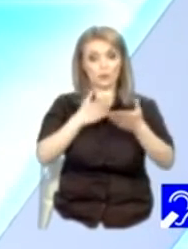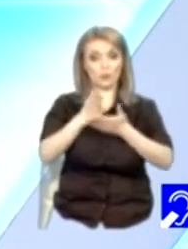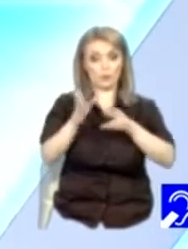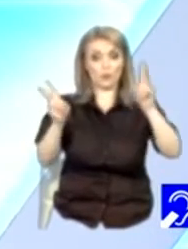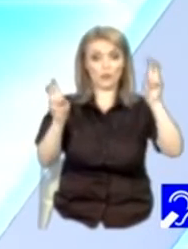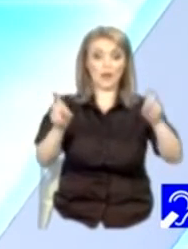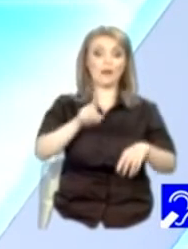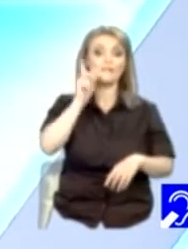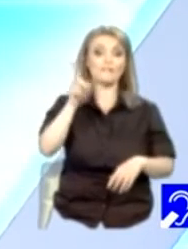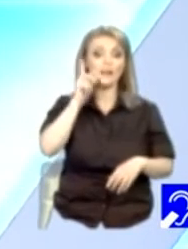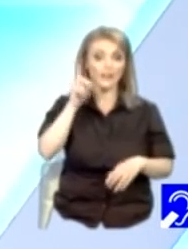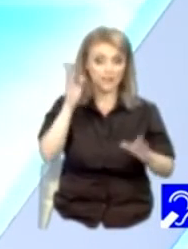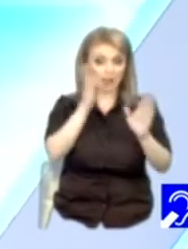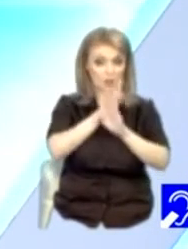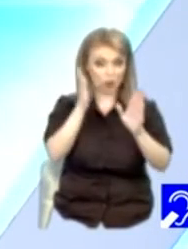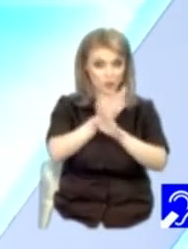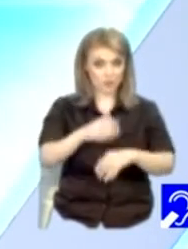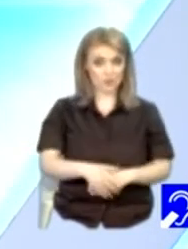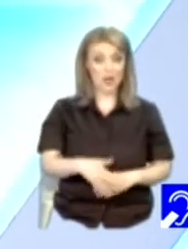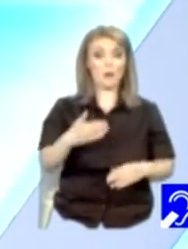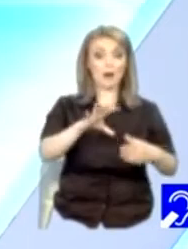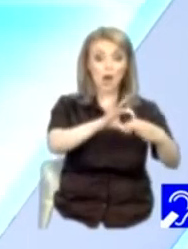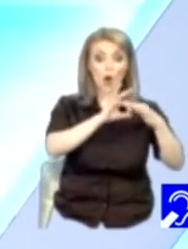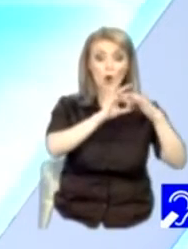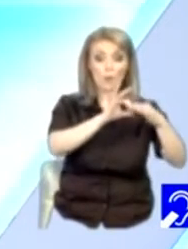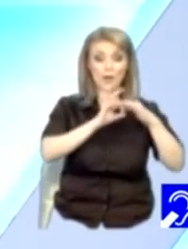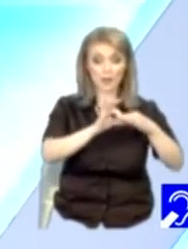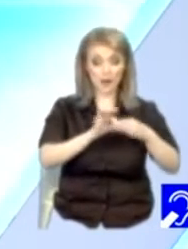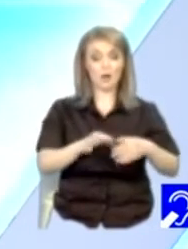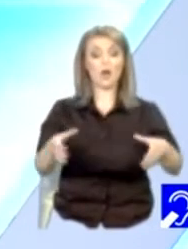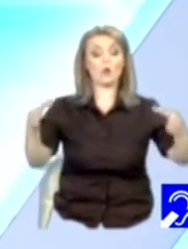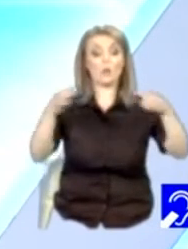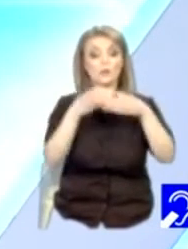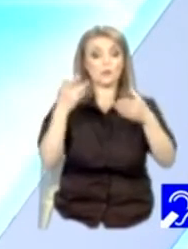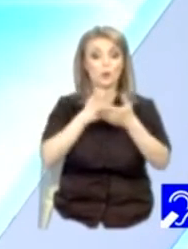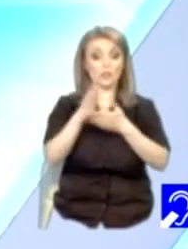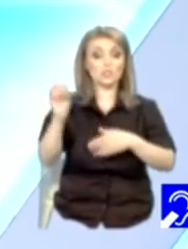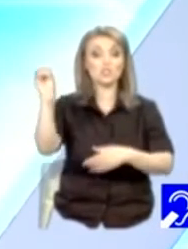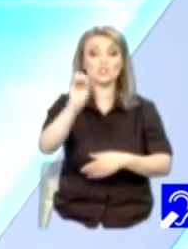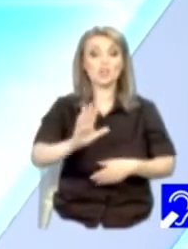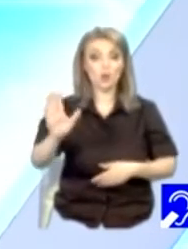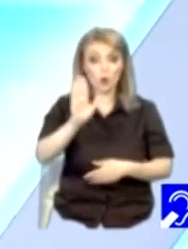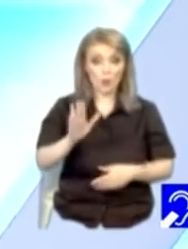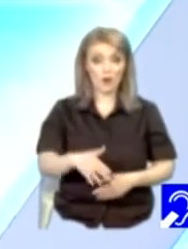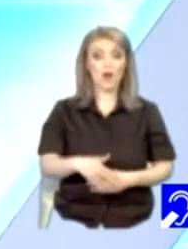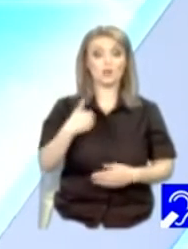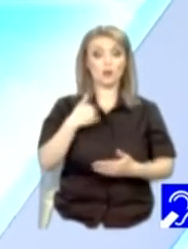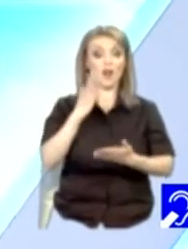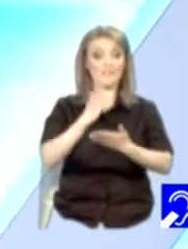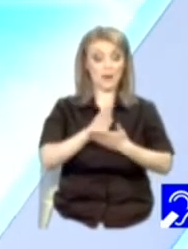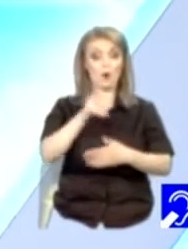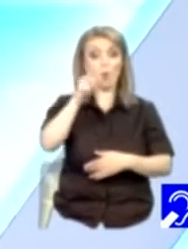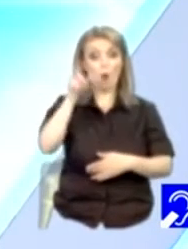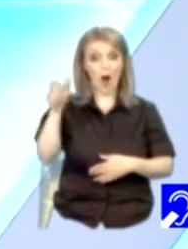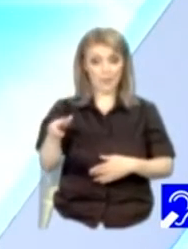este membru a Partidului Verzilor Europeni, a Partidului Verde European din 2008. Noi venim cu oameni